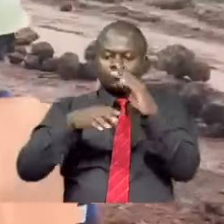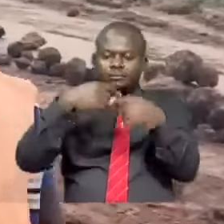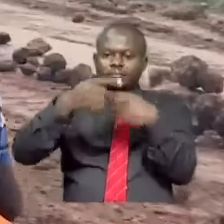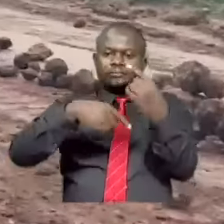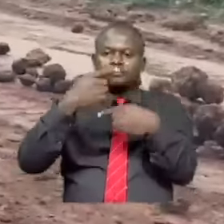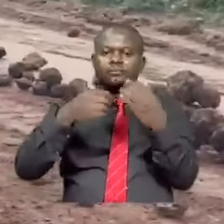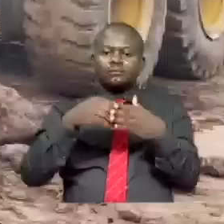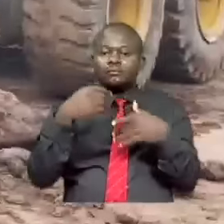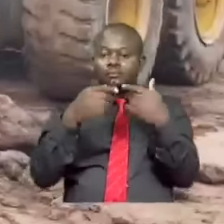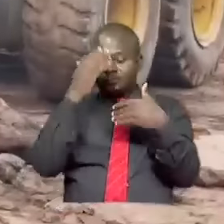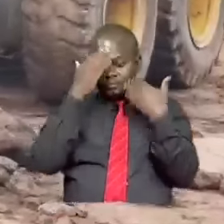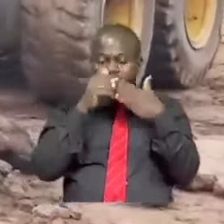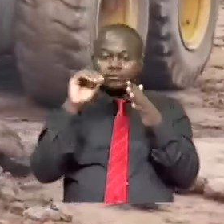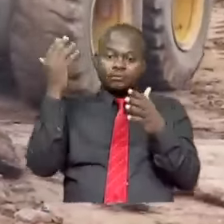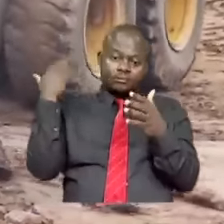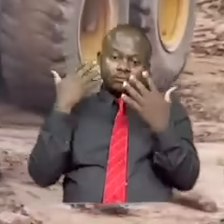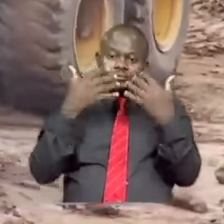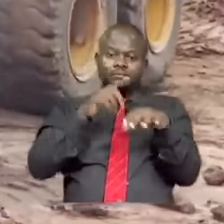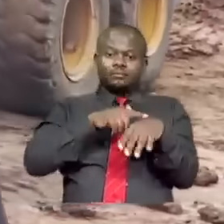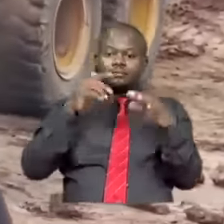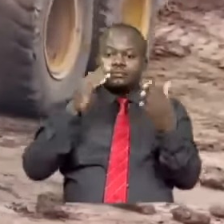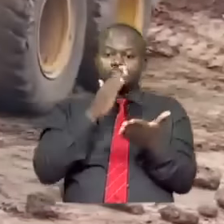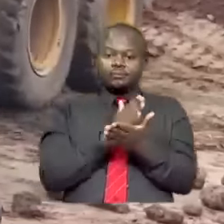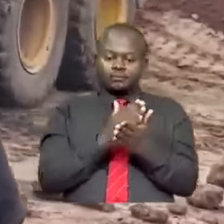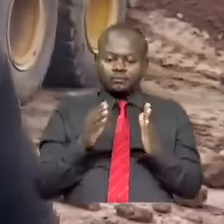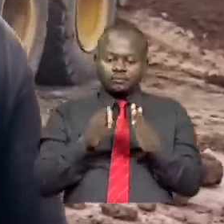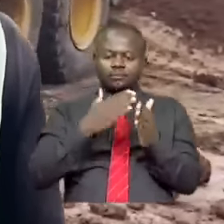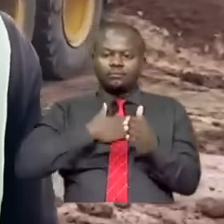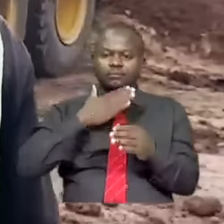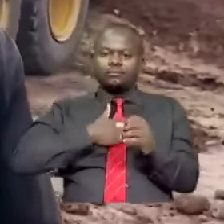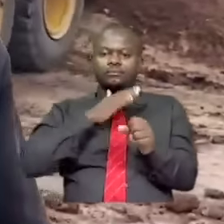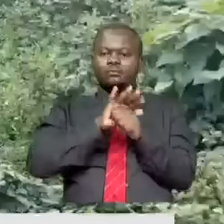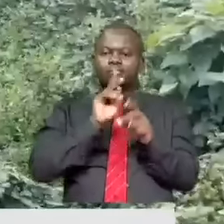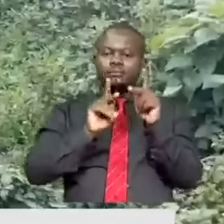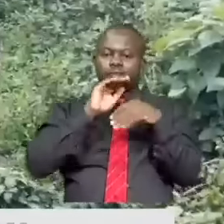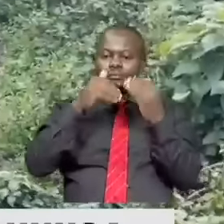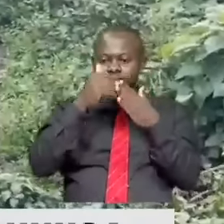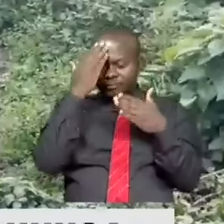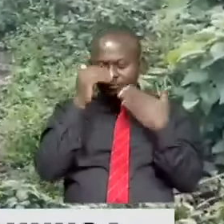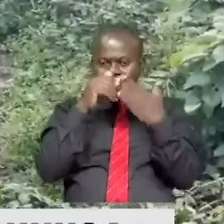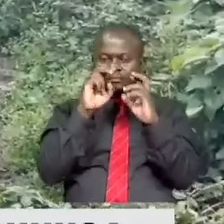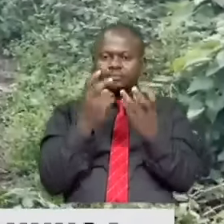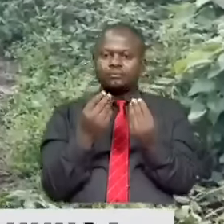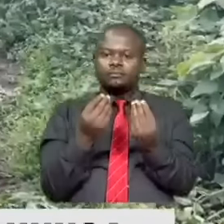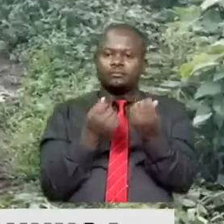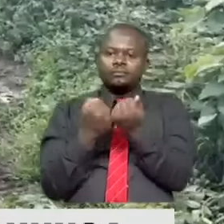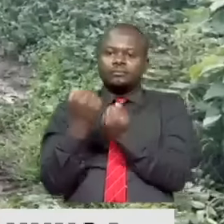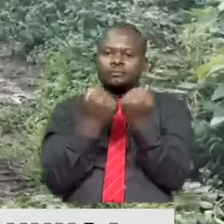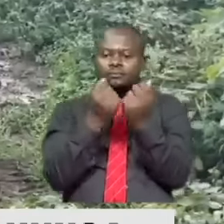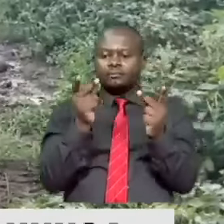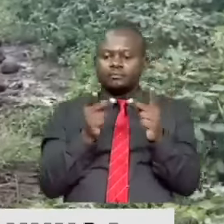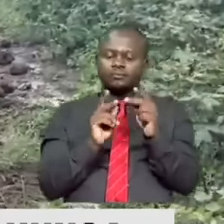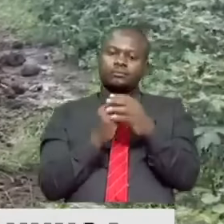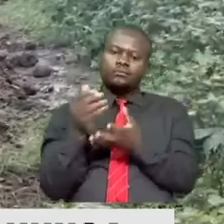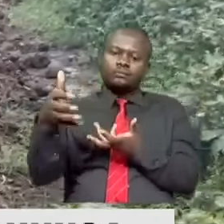nuko yisubukura kuko yari imaze igihe yarahagaze ni umuhanda wishimiwe cyane n'abaturage kuko urimo koroshya ubuhahirane nk'agace gakunze kweramo